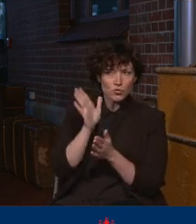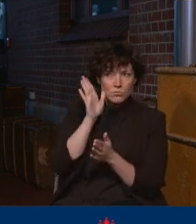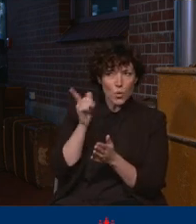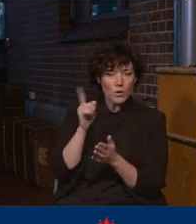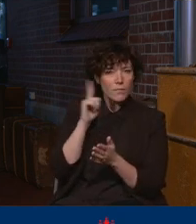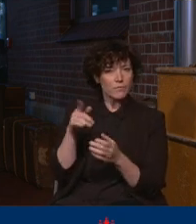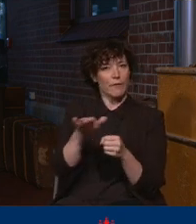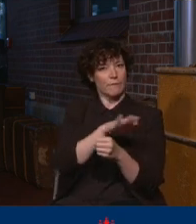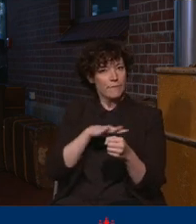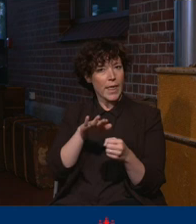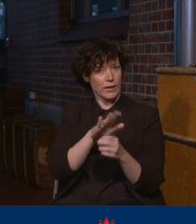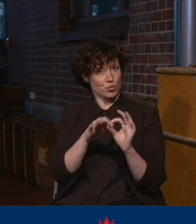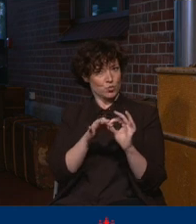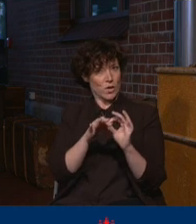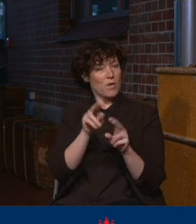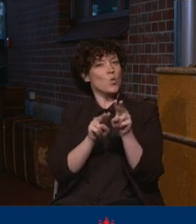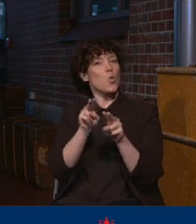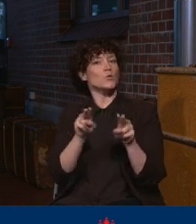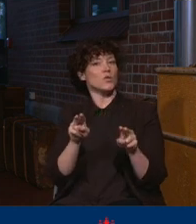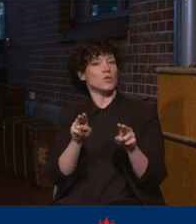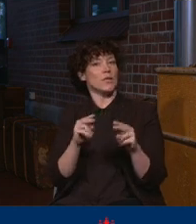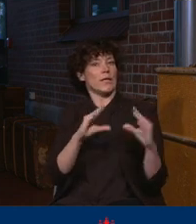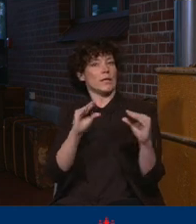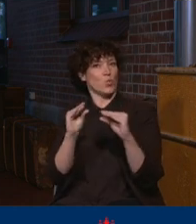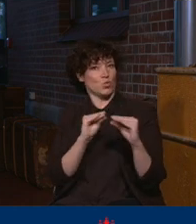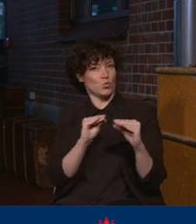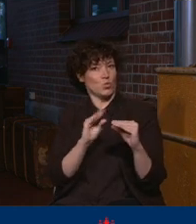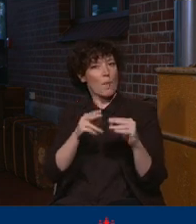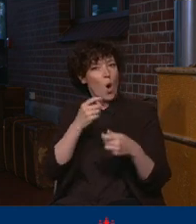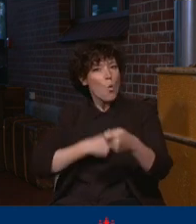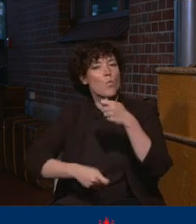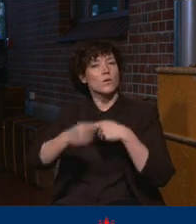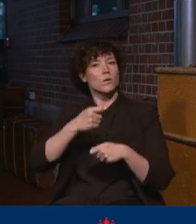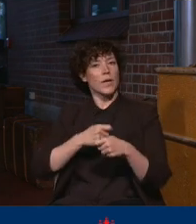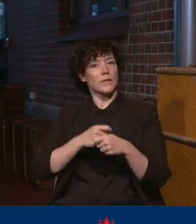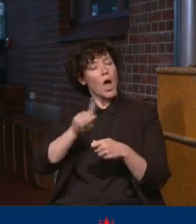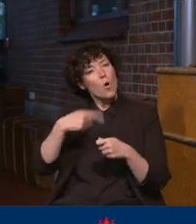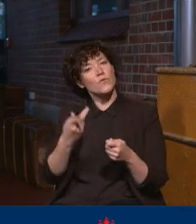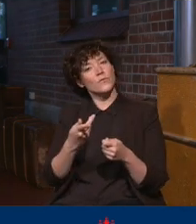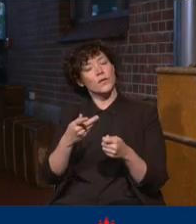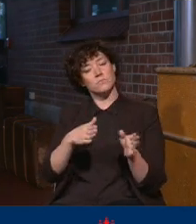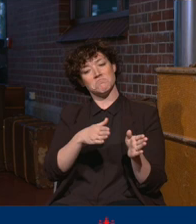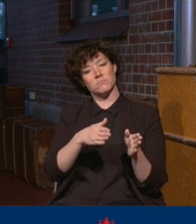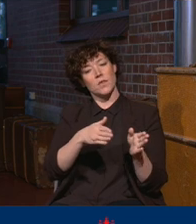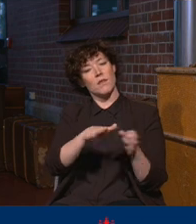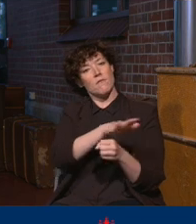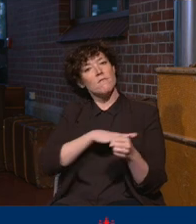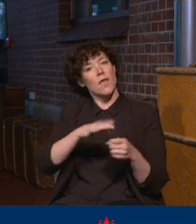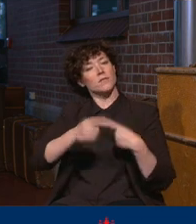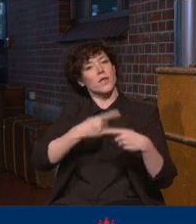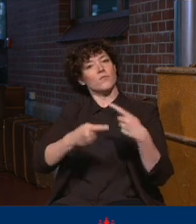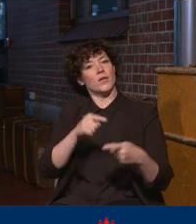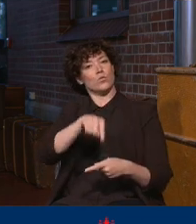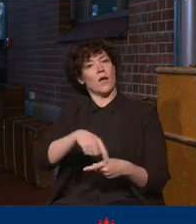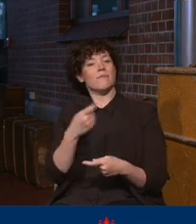auch flächen für unterschiedlichsten nutzungen umgekehrt aber auch die flächenentwicklung wirklich sind über die dann das geld verdient wird und